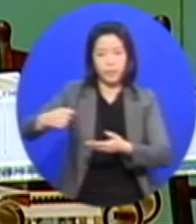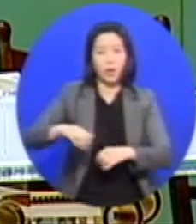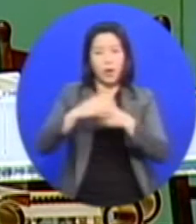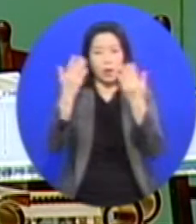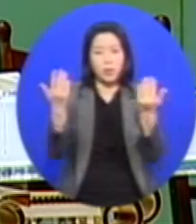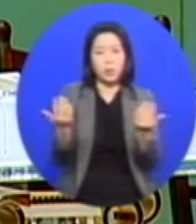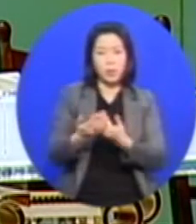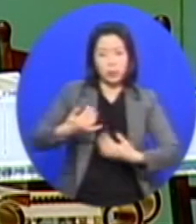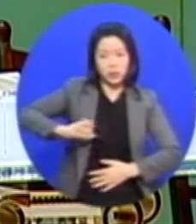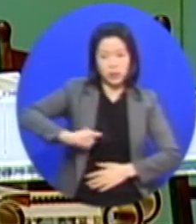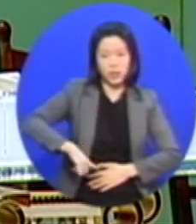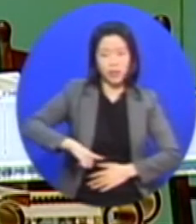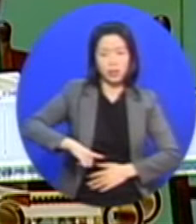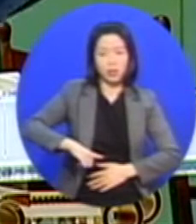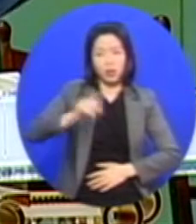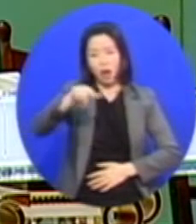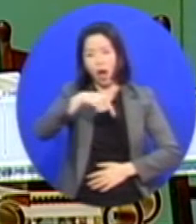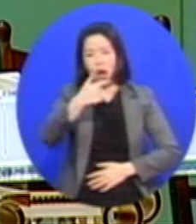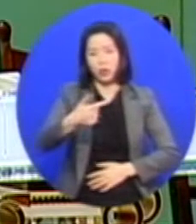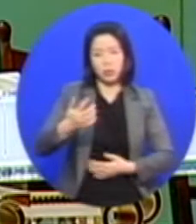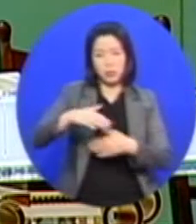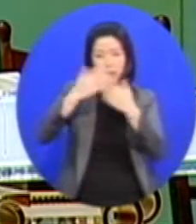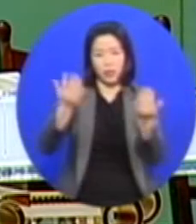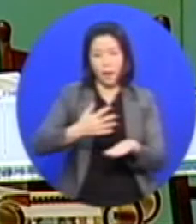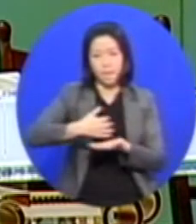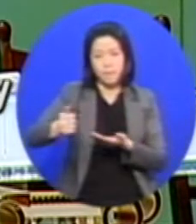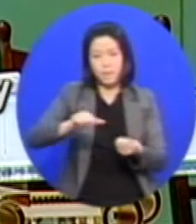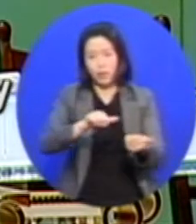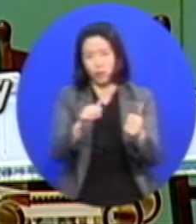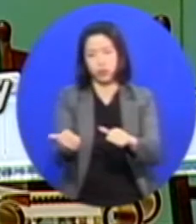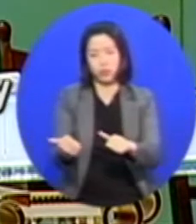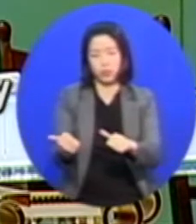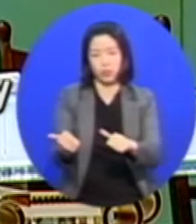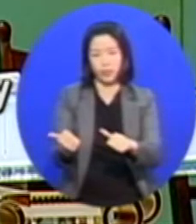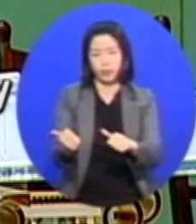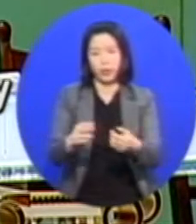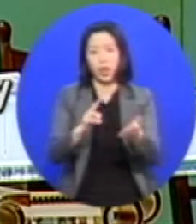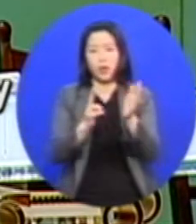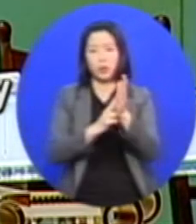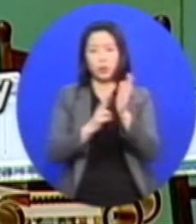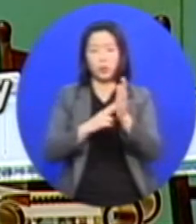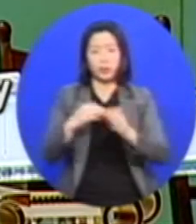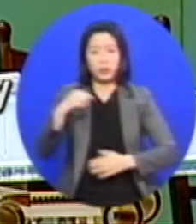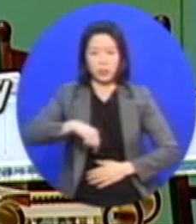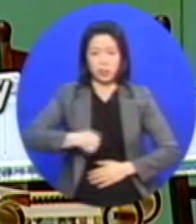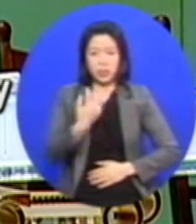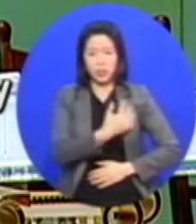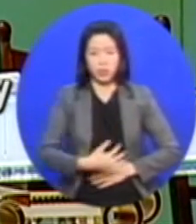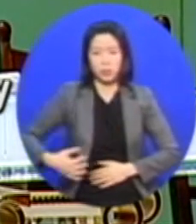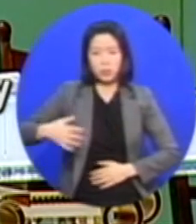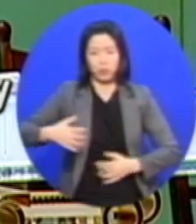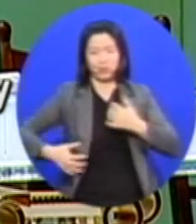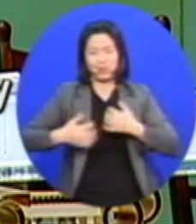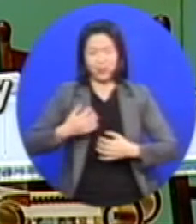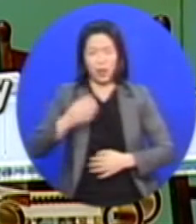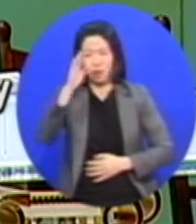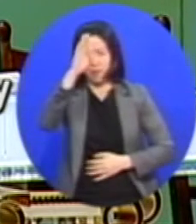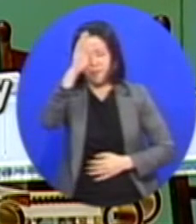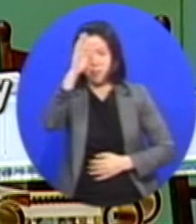자녀 하루아침에 다 해서 갔어요 요 자신의 몸에도 악창 이 생겨서